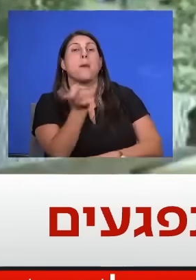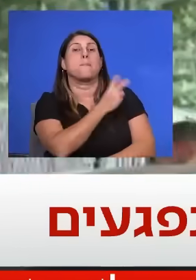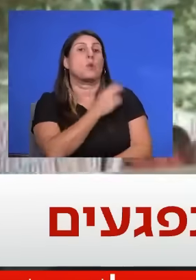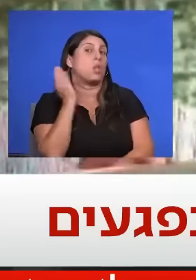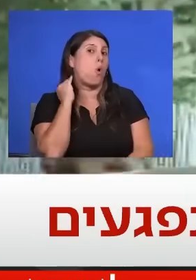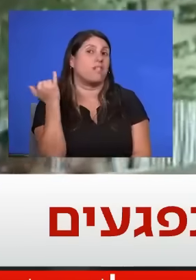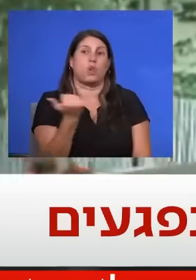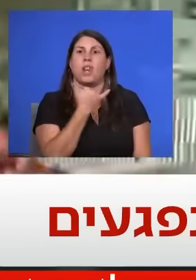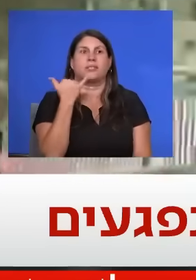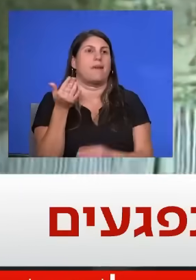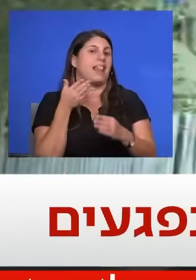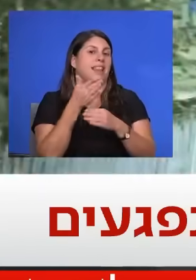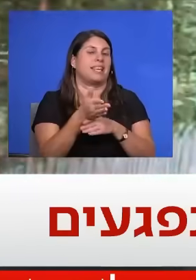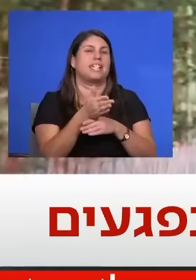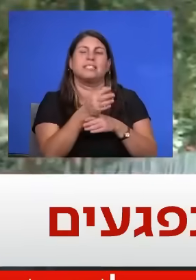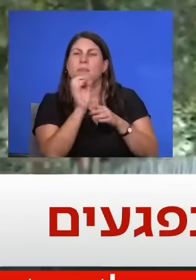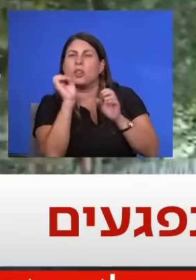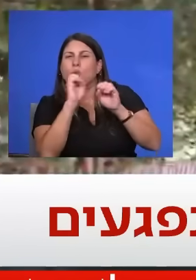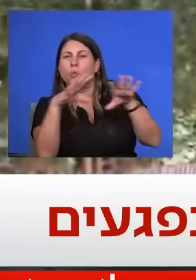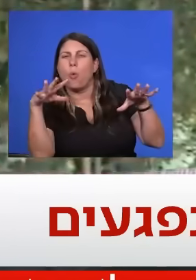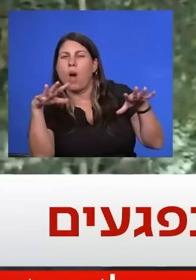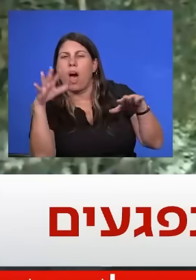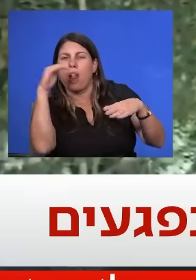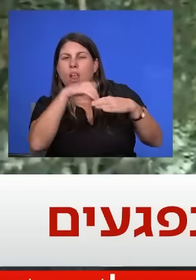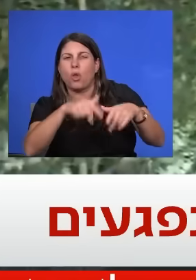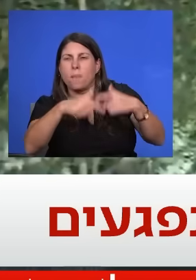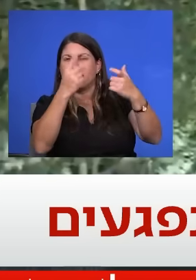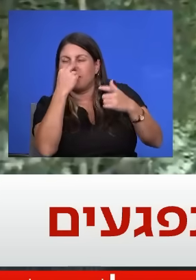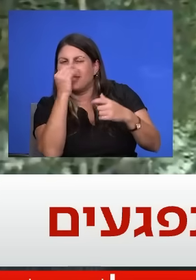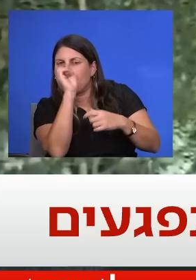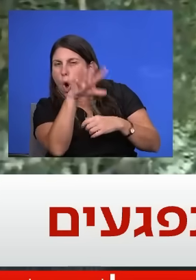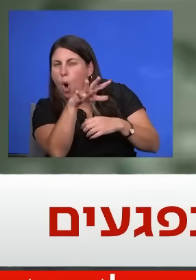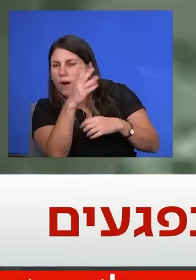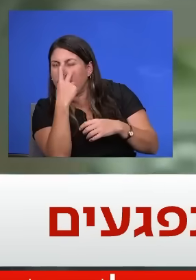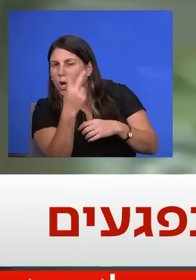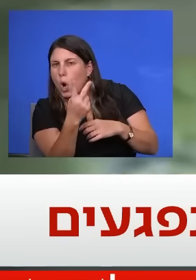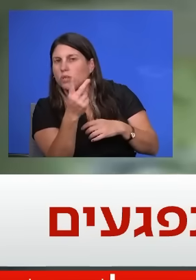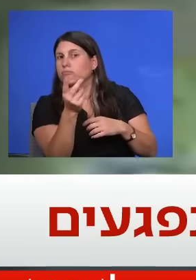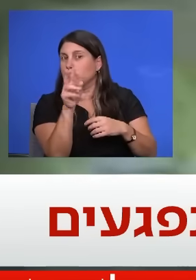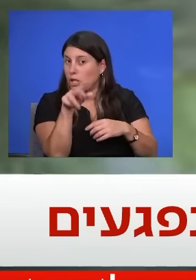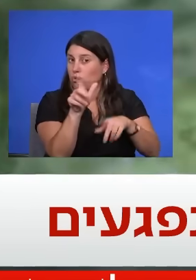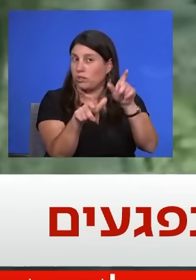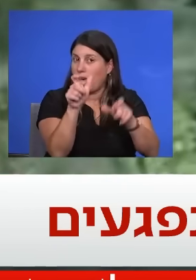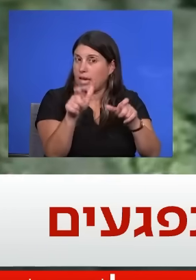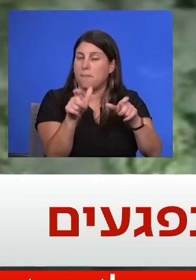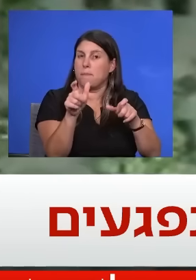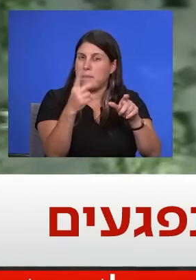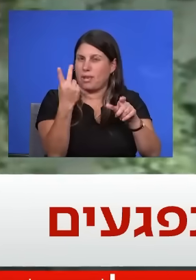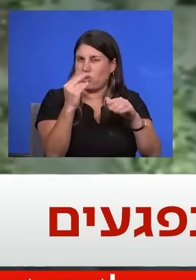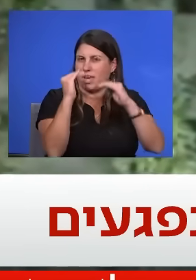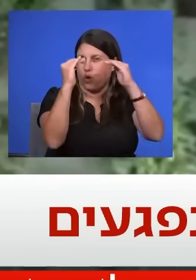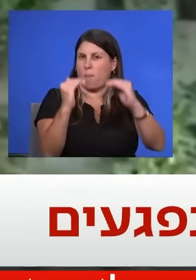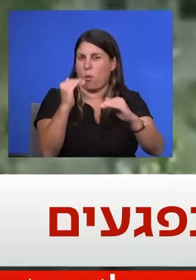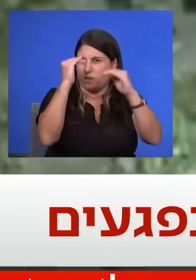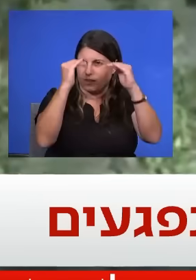עם תאורה לתוך הבניין, מנסים להעיר לראות האם היו דיירים בתוך שתי הקומות האלה. להגיד